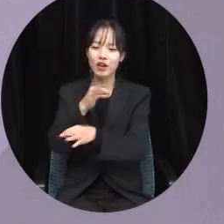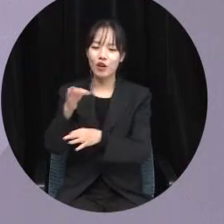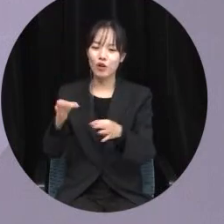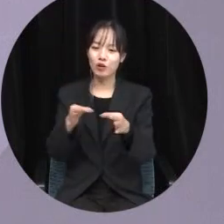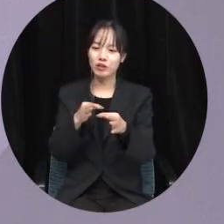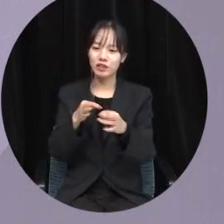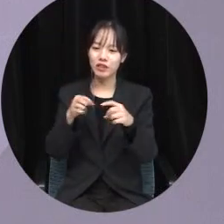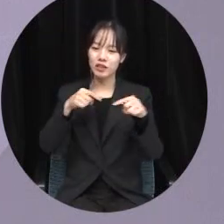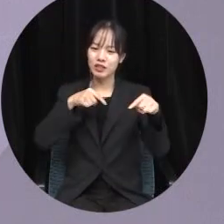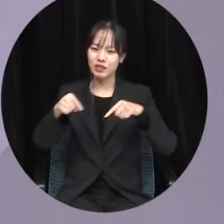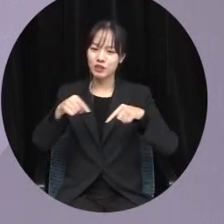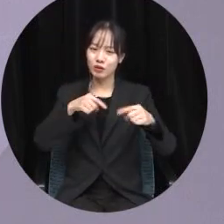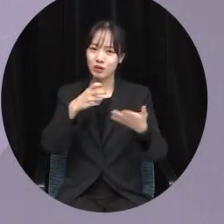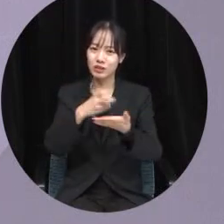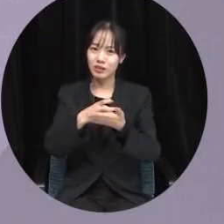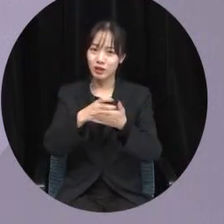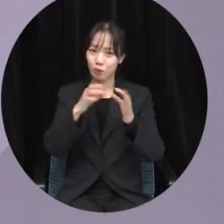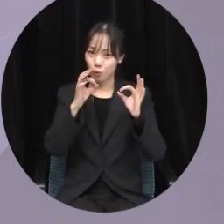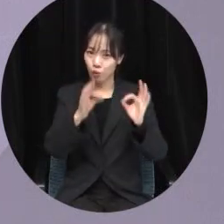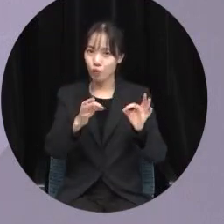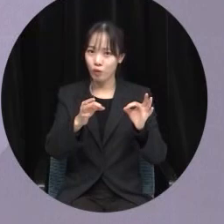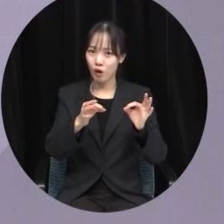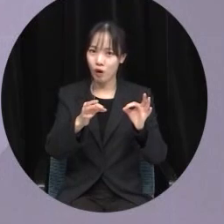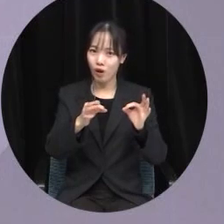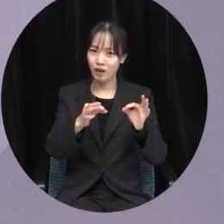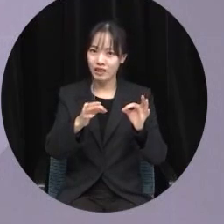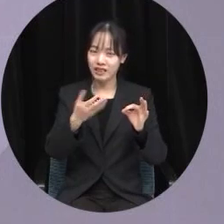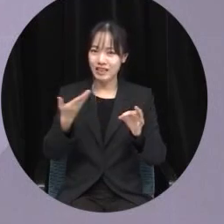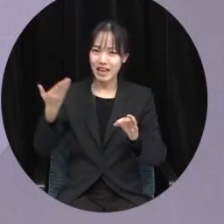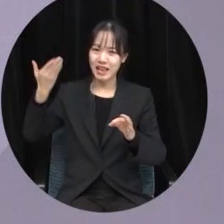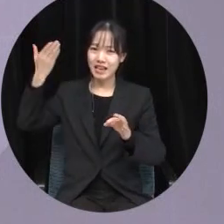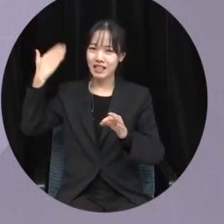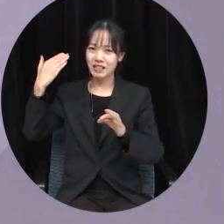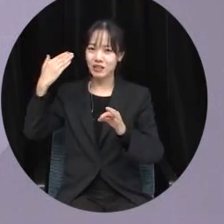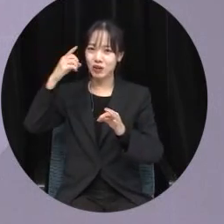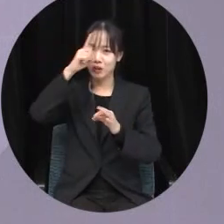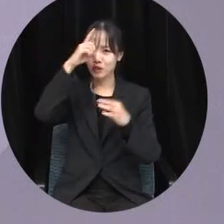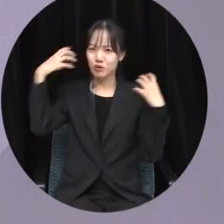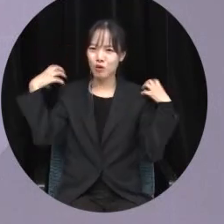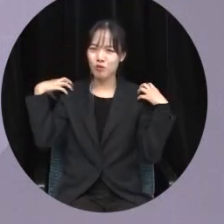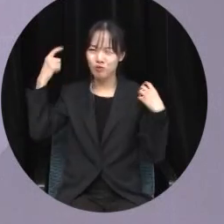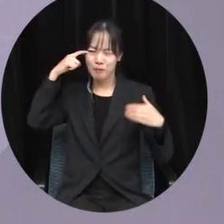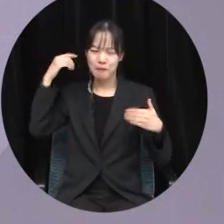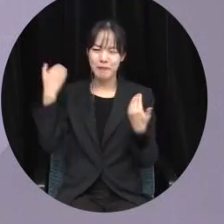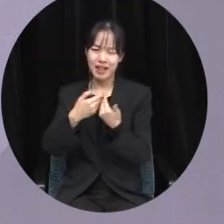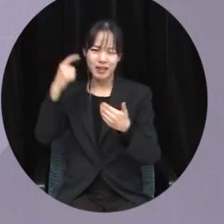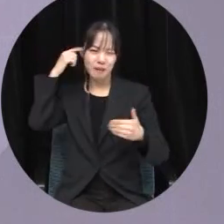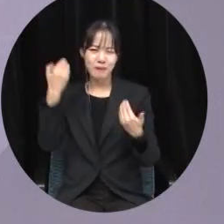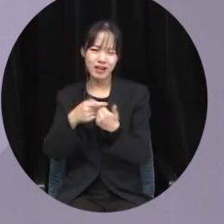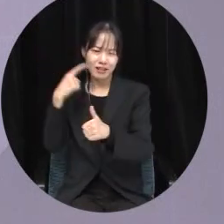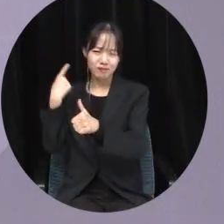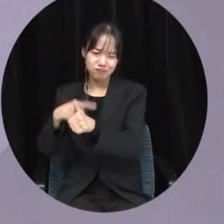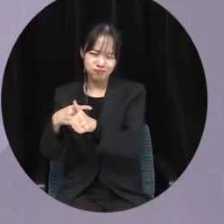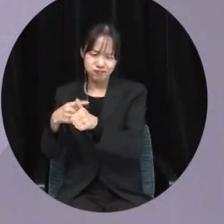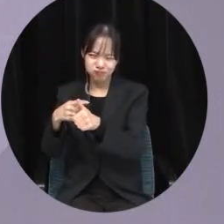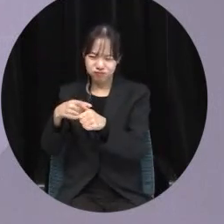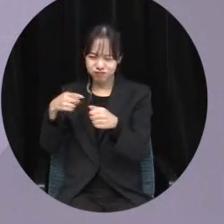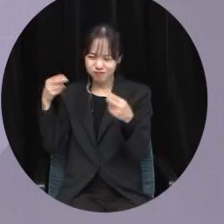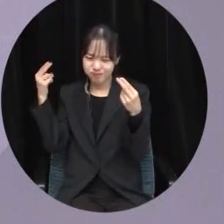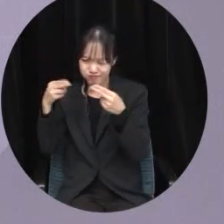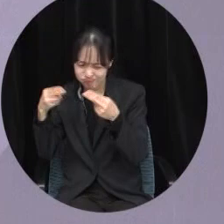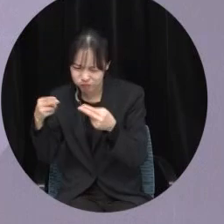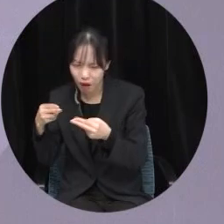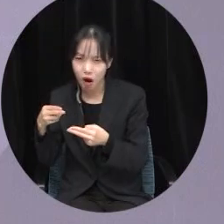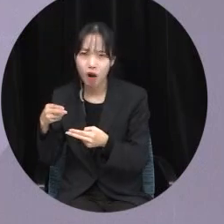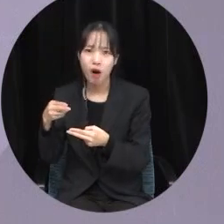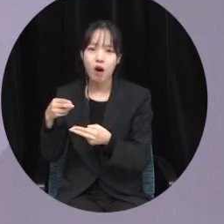지난 정부의 정책에 대한 반대와 비판에 몰입한 나머지 재정 건전성